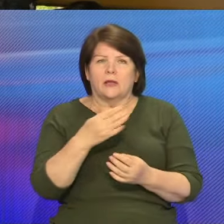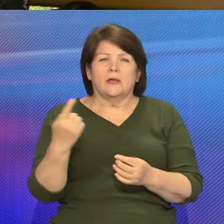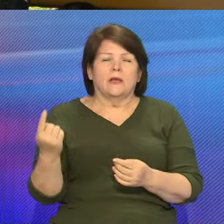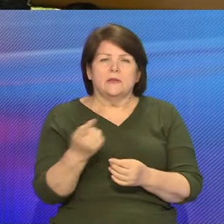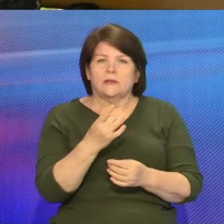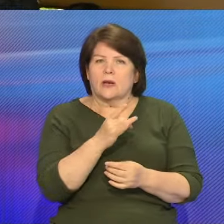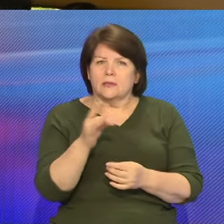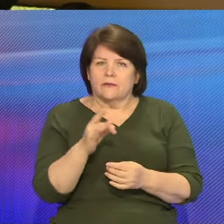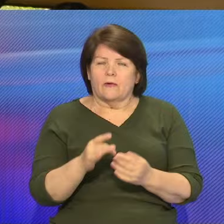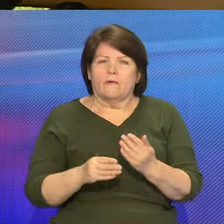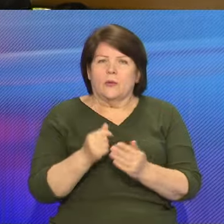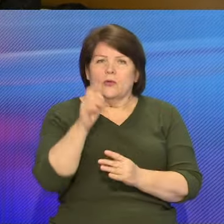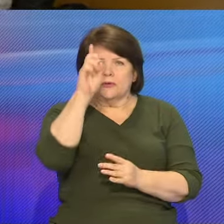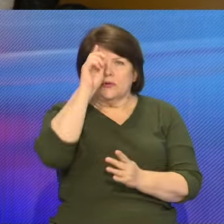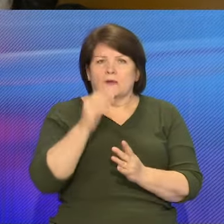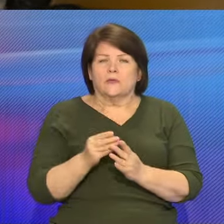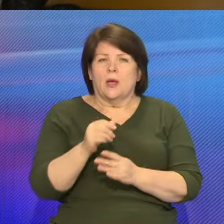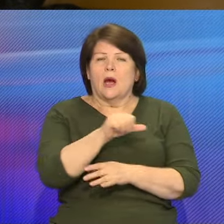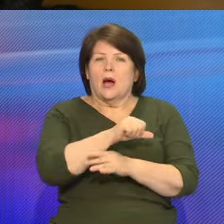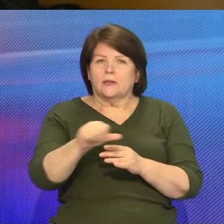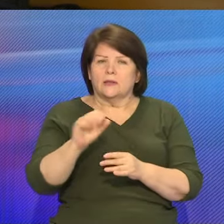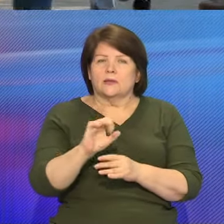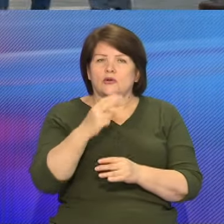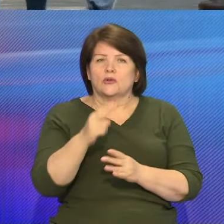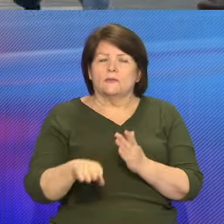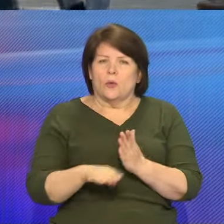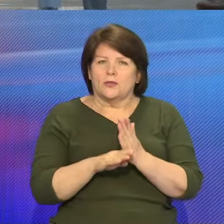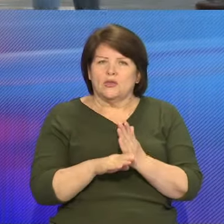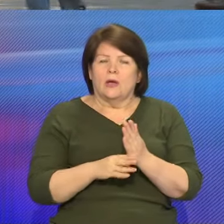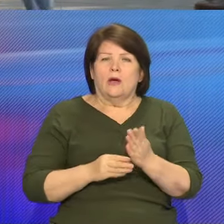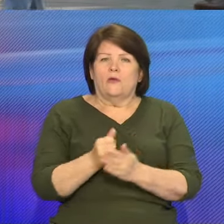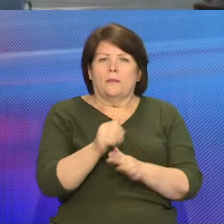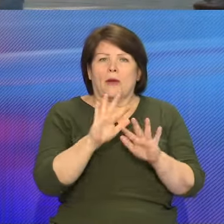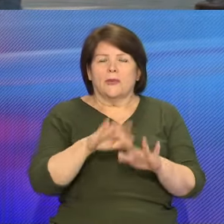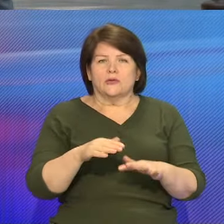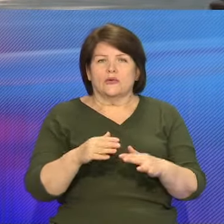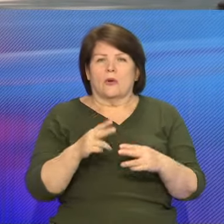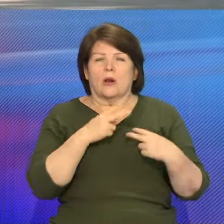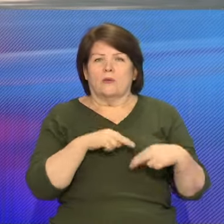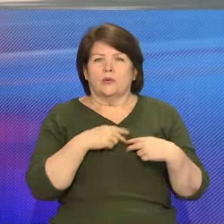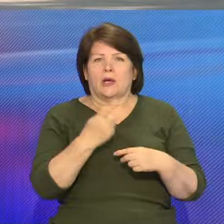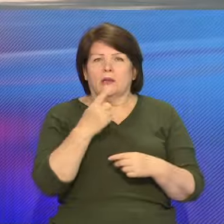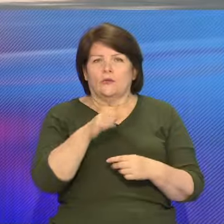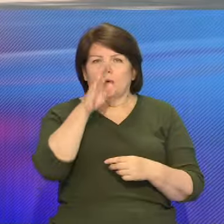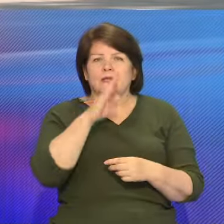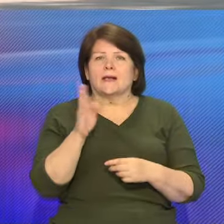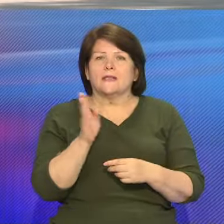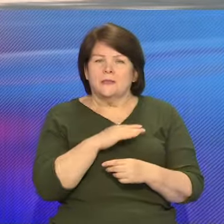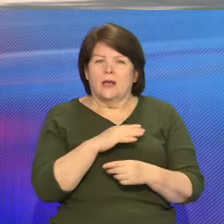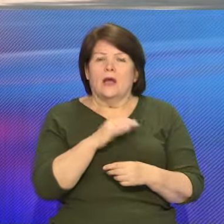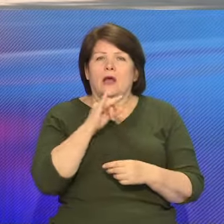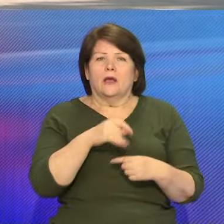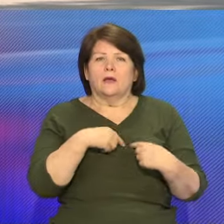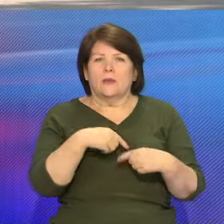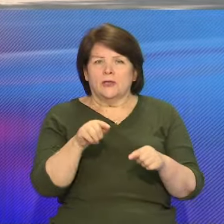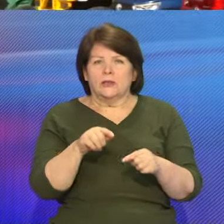па дзяржпраграме, дзяржаўная адрасная сацыяльная дапамога, выплата па месцы працы аднаго з бацькоў і дабрачынная